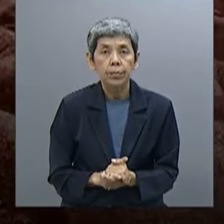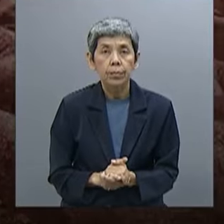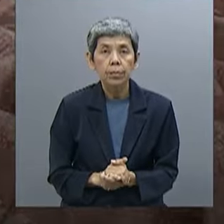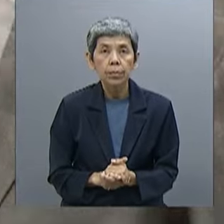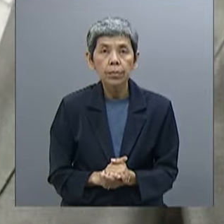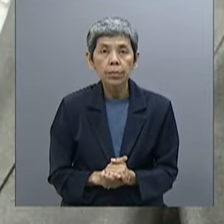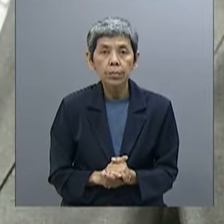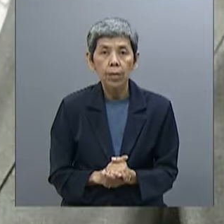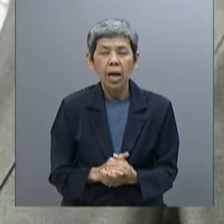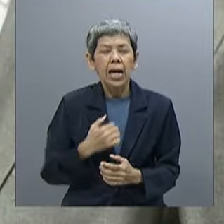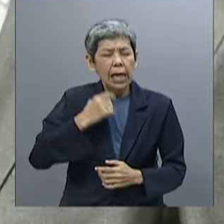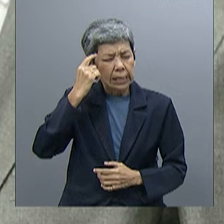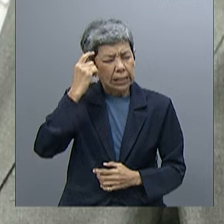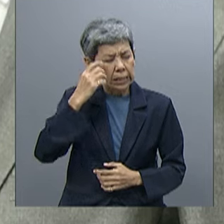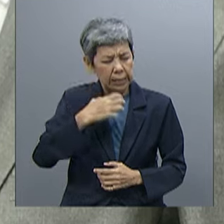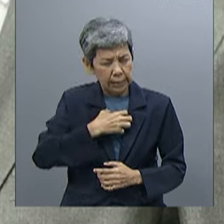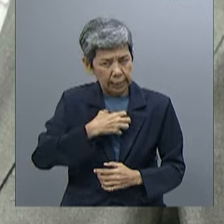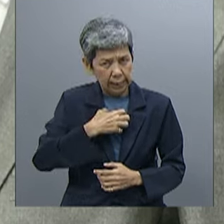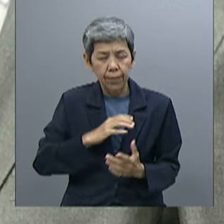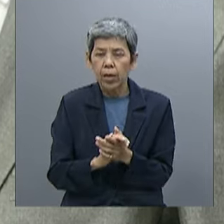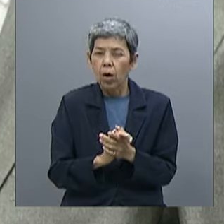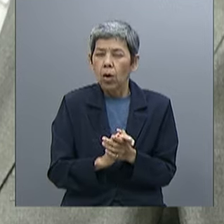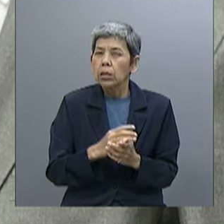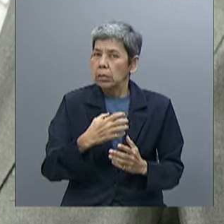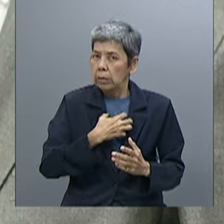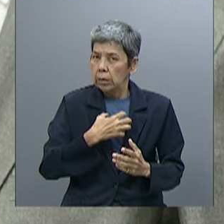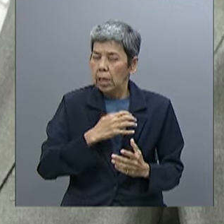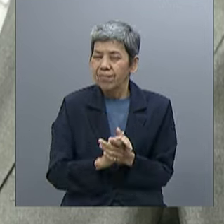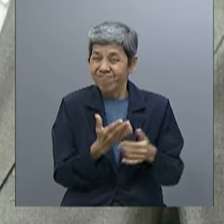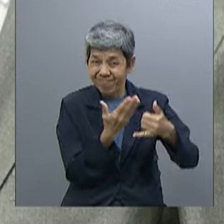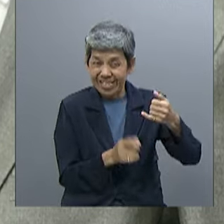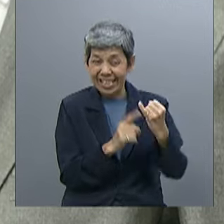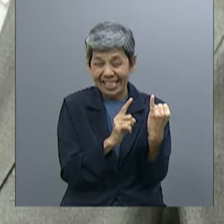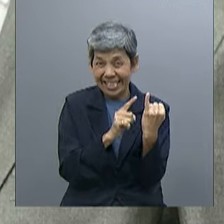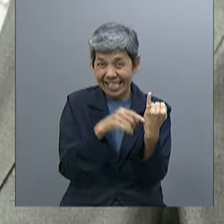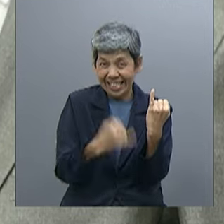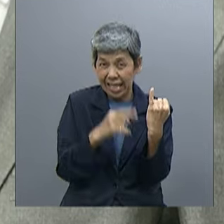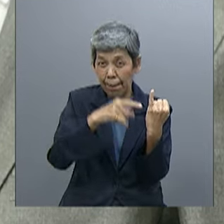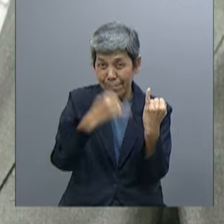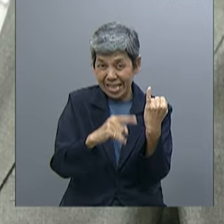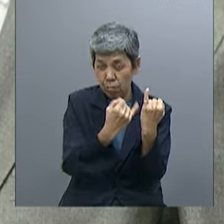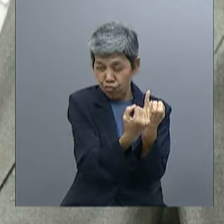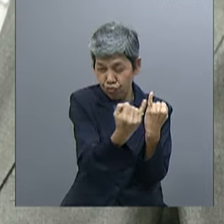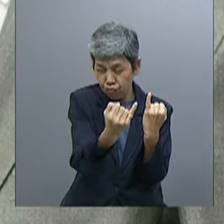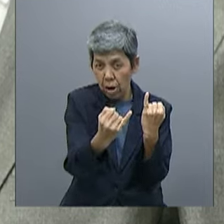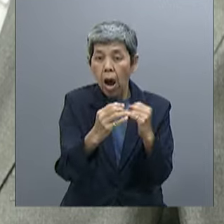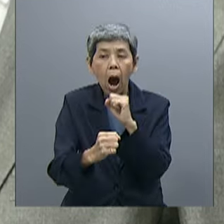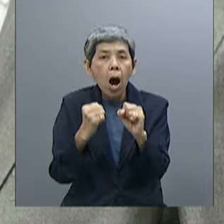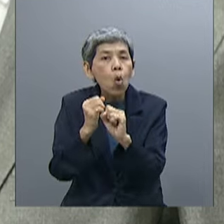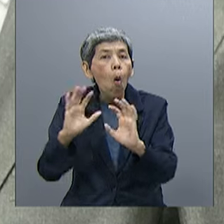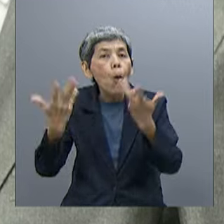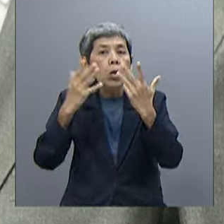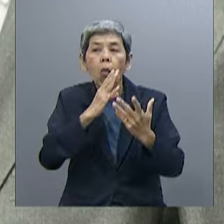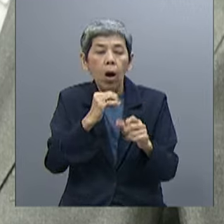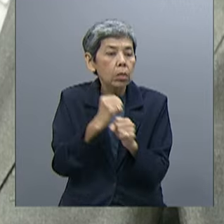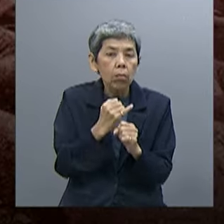ครับสิ่งที่คาดหวังมากที่สุดของหลายคนก็คือให้จำเลยที่ถ้าวันนี้อายุความหมดจริงๆแล้วไม่ส